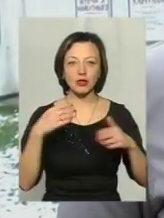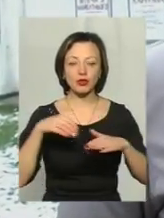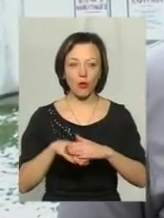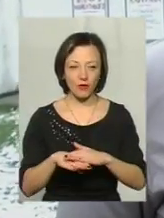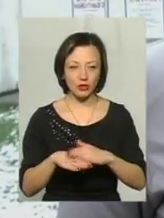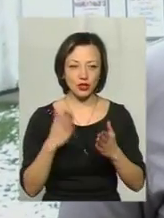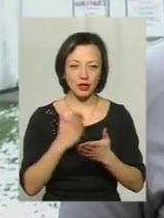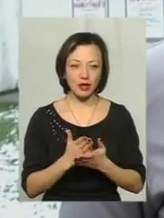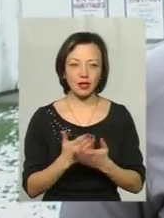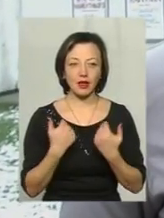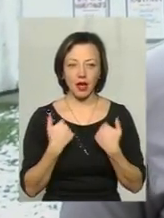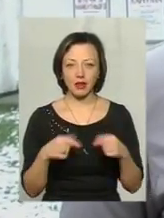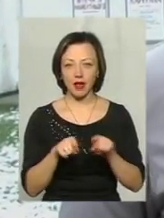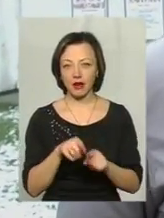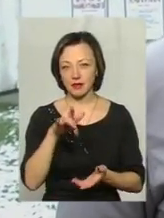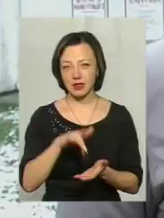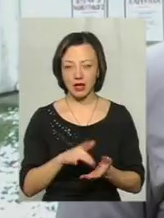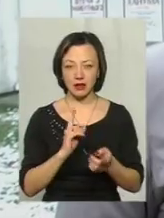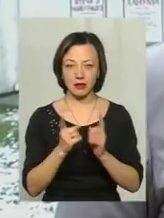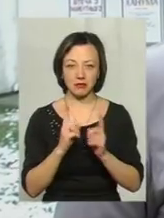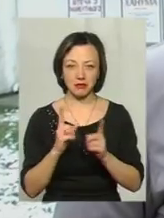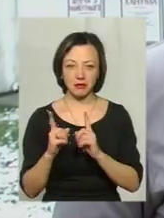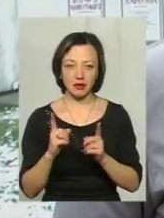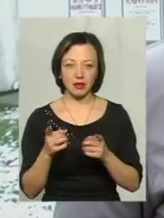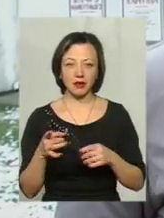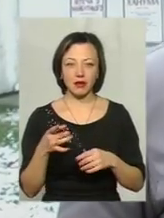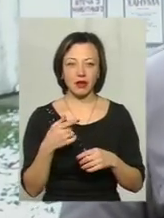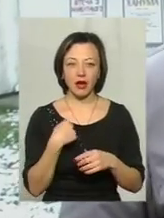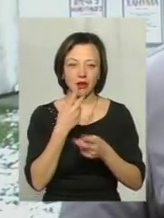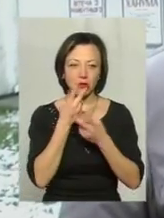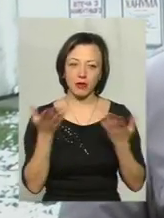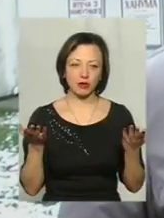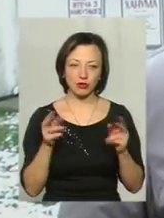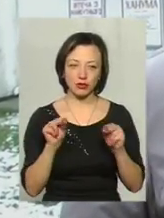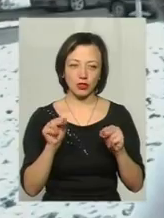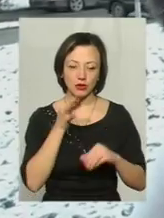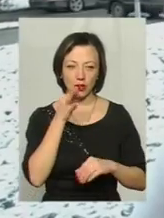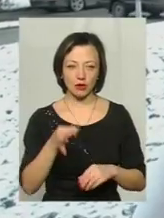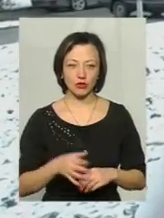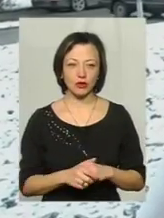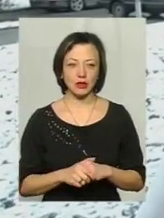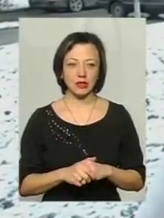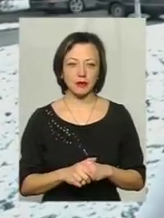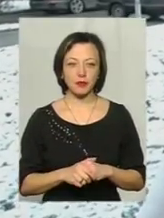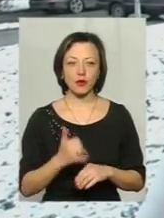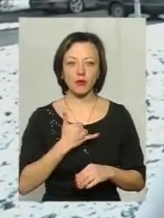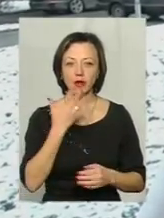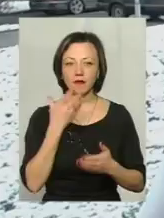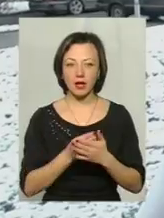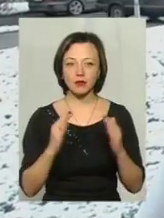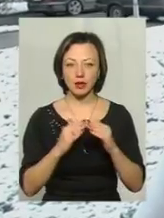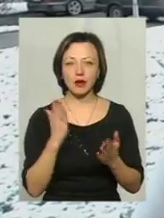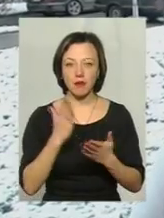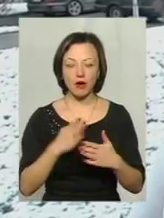сховище, тому що я так по центрі, ну в центрі, по інших районах міста ходжу, я не бачила, чесно кажучи. У мене власний будинок, я маю сховище,